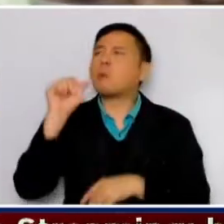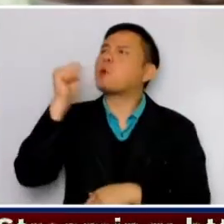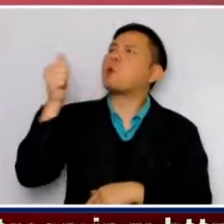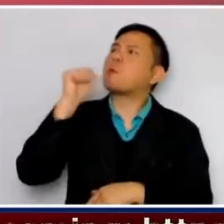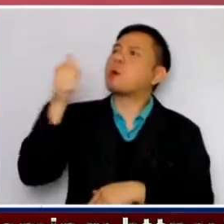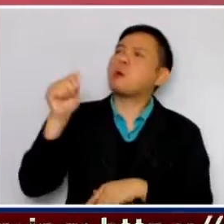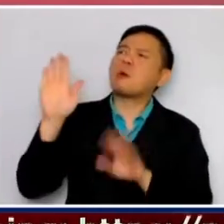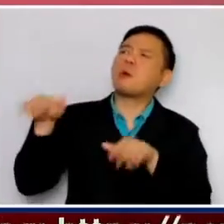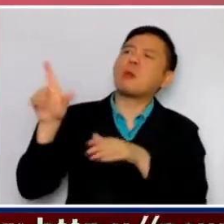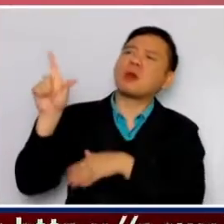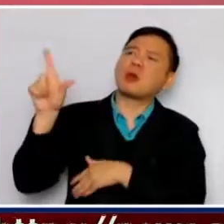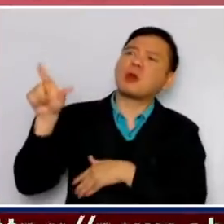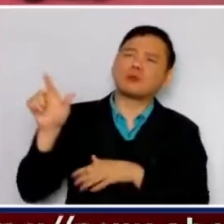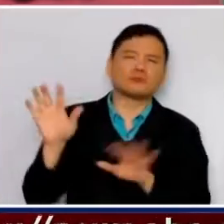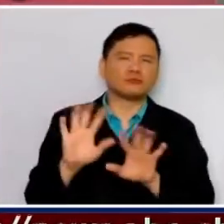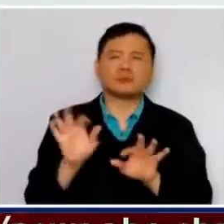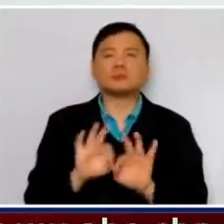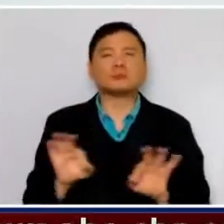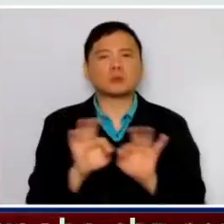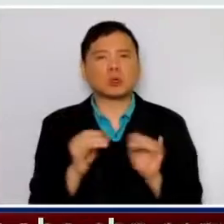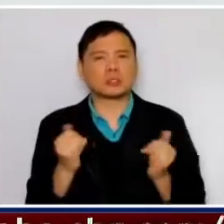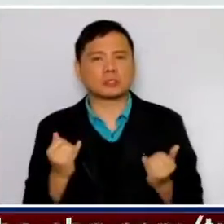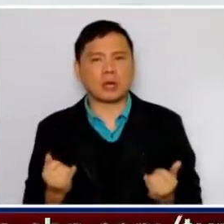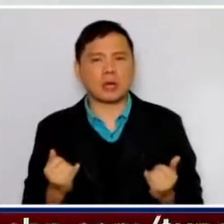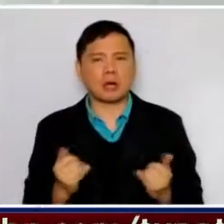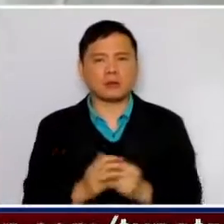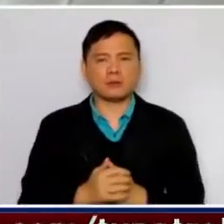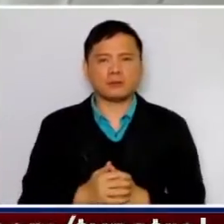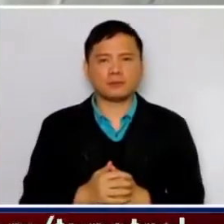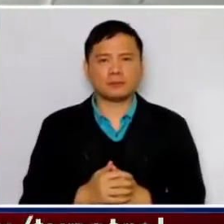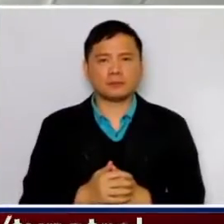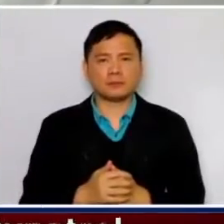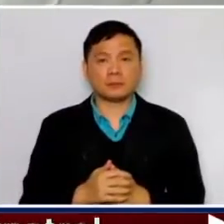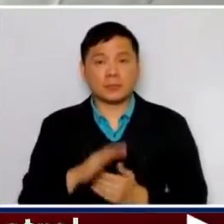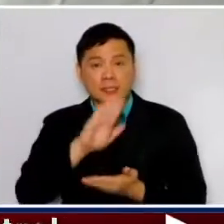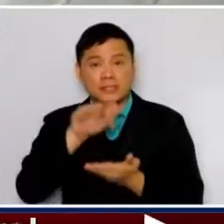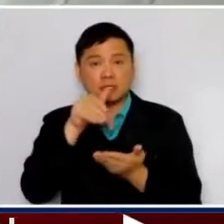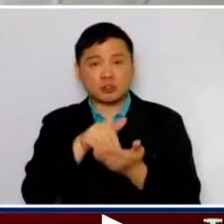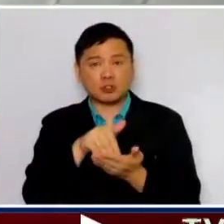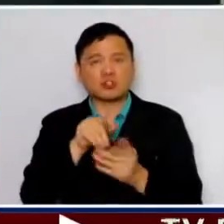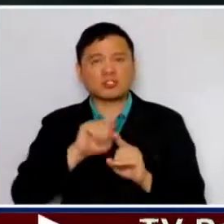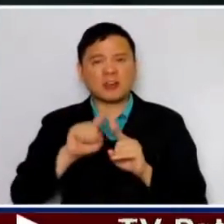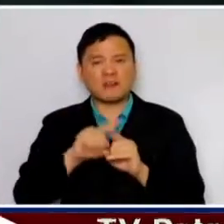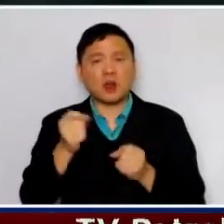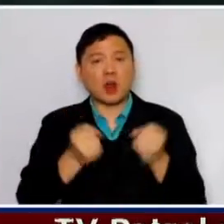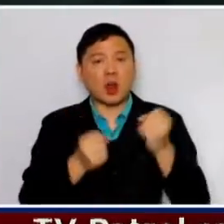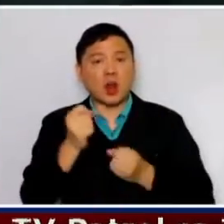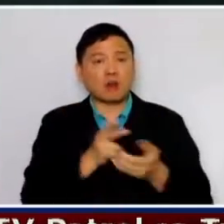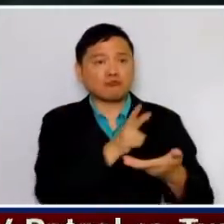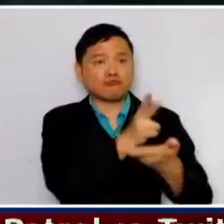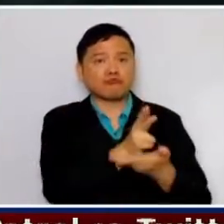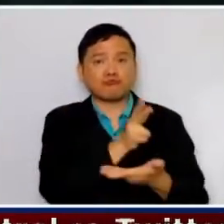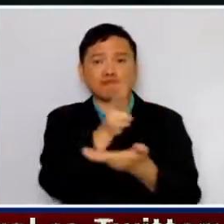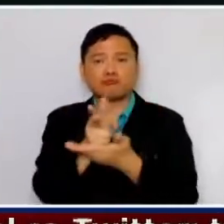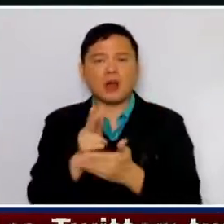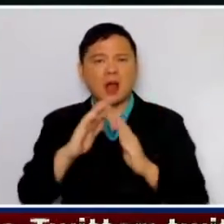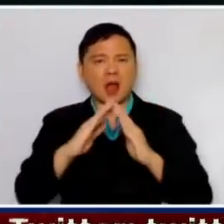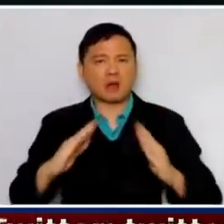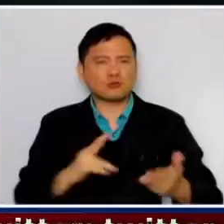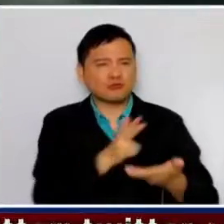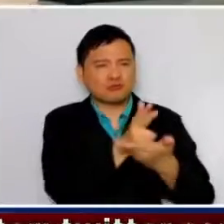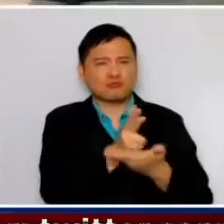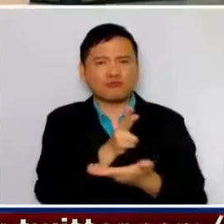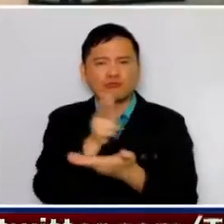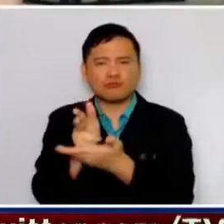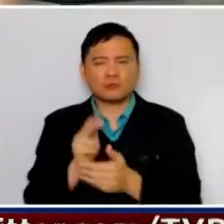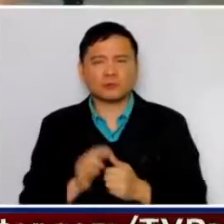tama yun. May vaccination teams din na nagbabahay-bahay. Sa PMA office sa QC, 1,000 tao ang kayang bakunahan ngayong